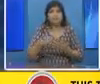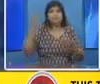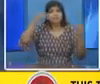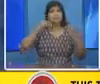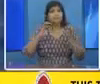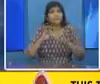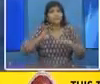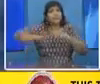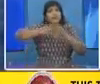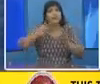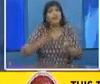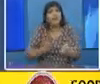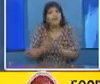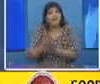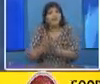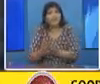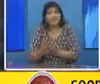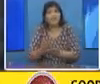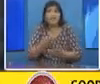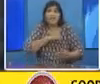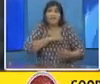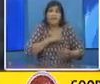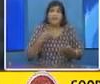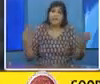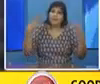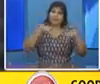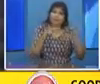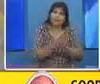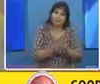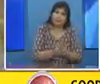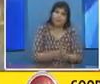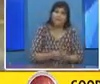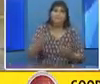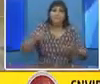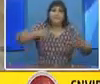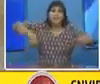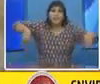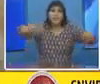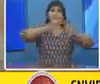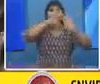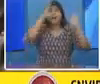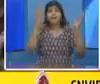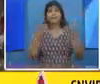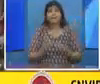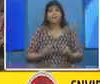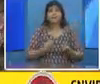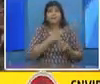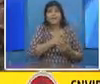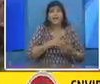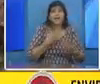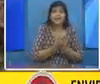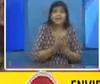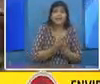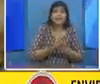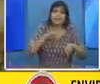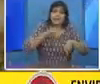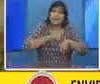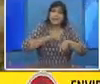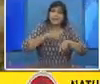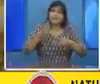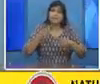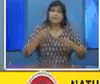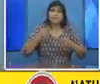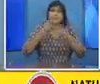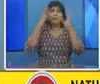अच्छी होगी, हमारे किसानों की फसलें अच्छी होगी, वातावरण भी हरा भरा होगा। बारिश के मौसम में प्रकृति